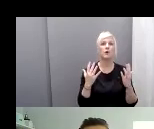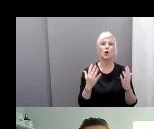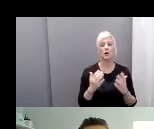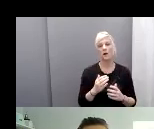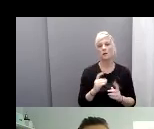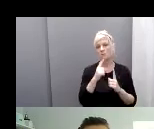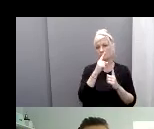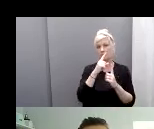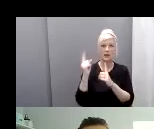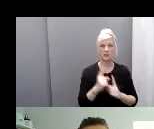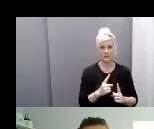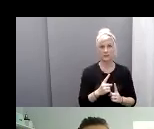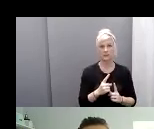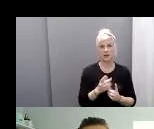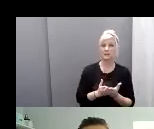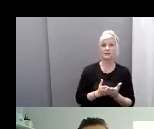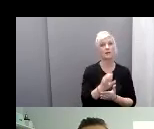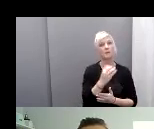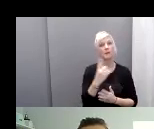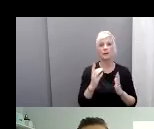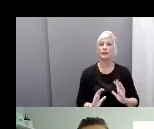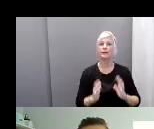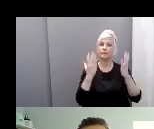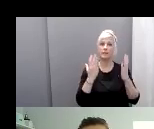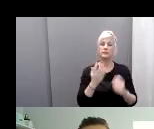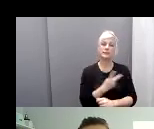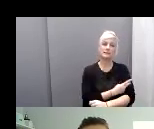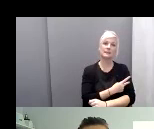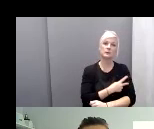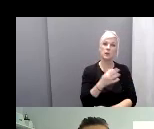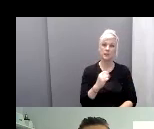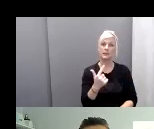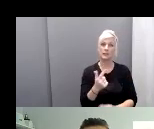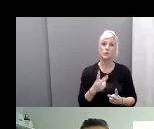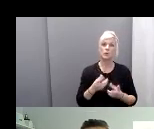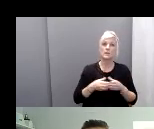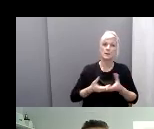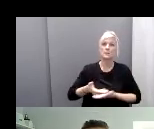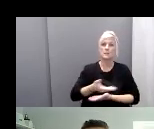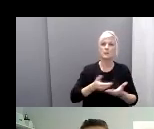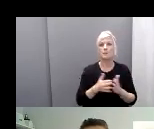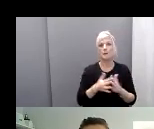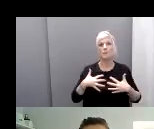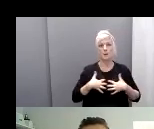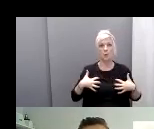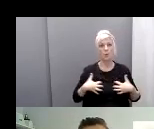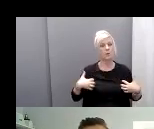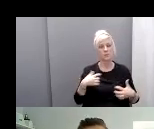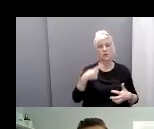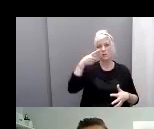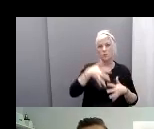livsloppet. Och sexualitet är också ett samspel av biologiska, psykologiska,